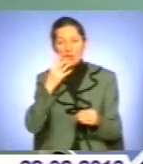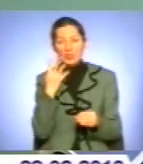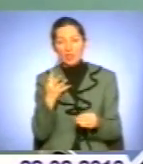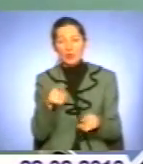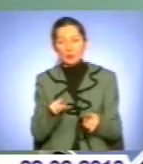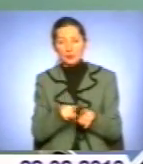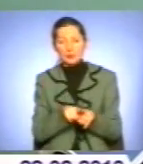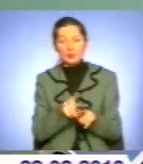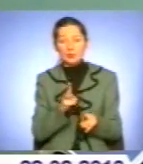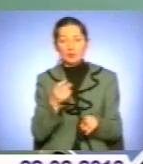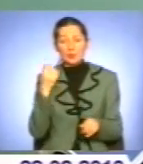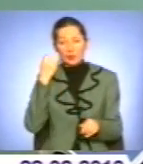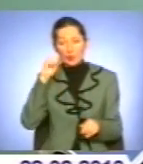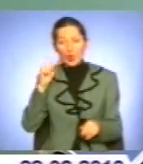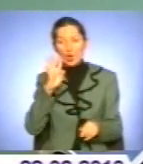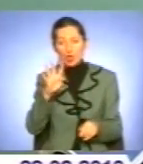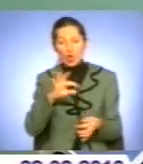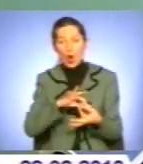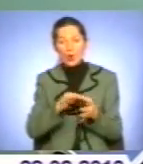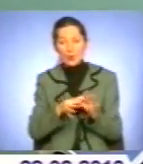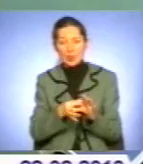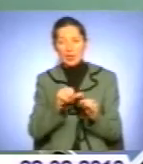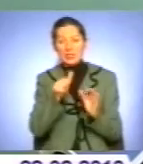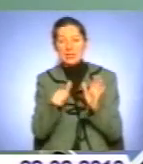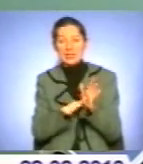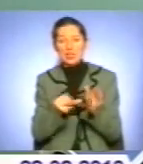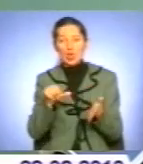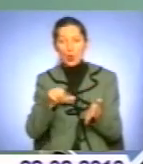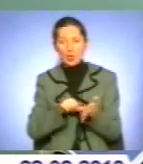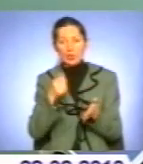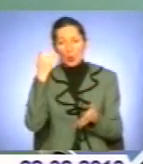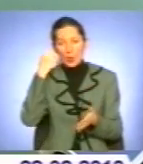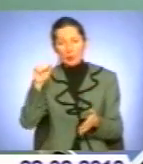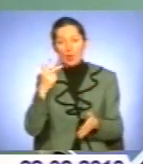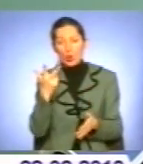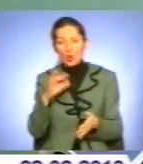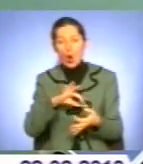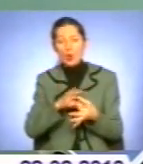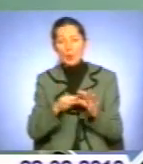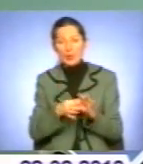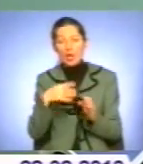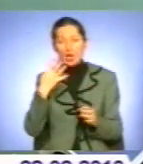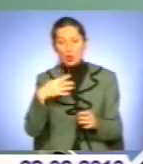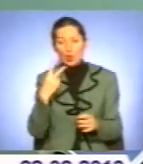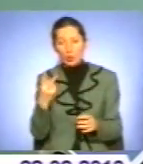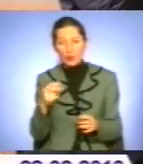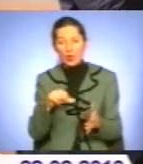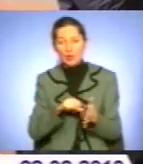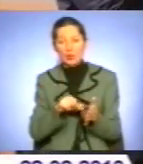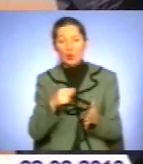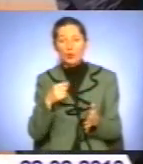хто переміг у 4 олімпіадах, 16 учасників перемогло у 3 олімпіадах і 42 у